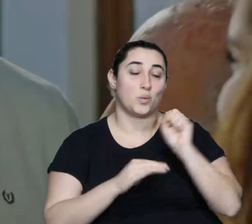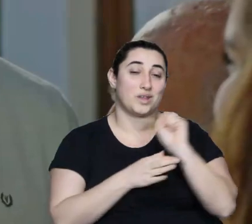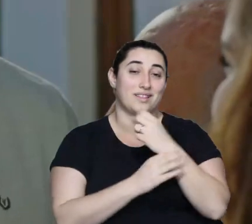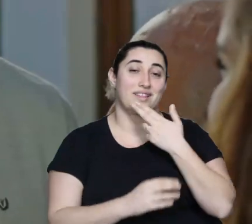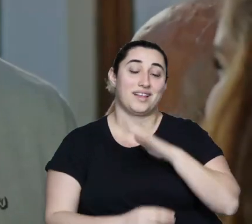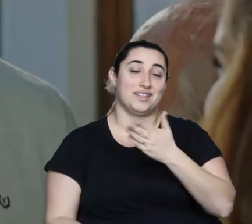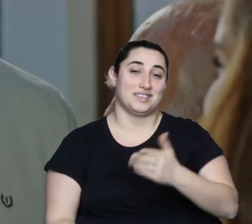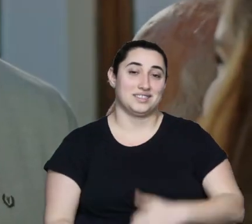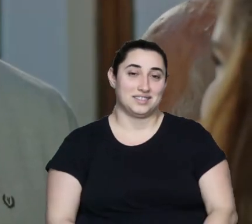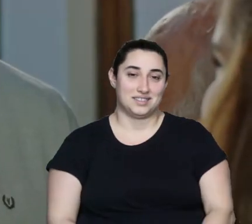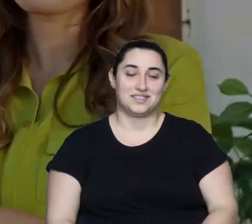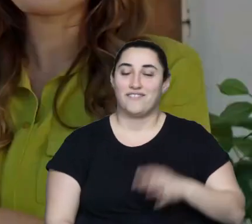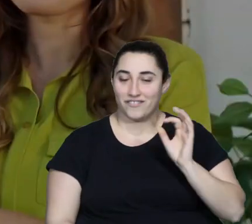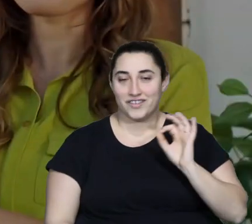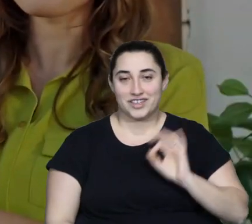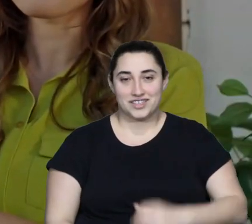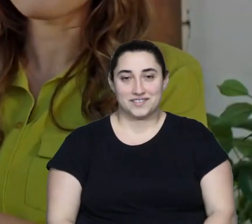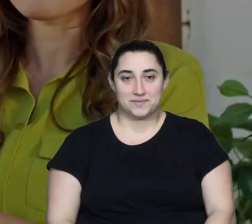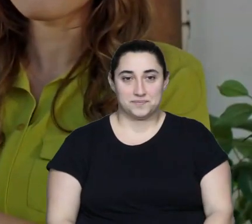yetenekli bir kızınız var. Öyledir.